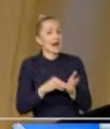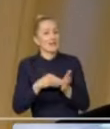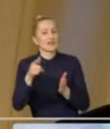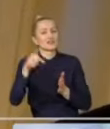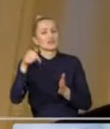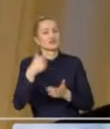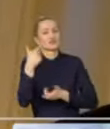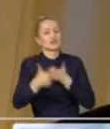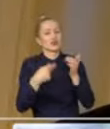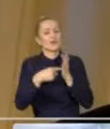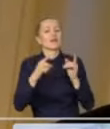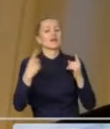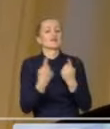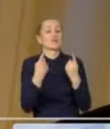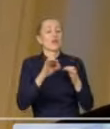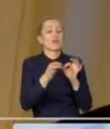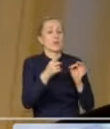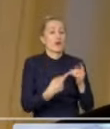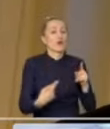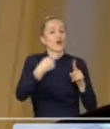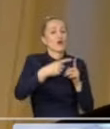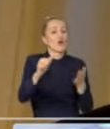sposób, w przypadku do druku,